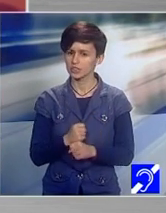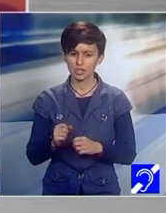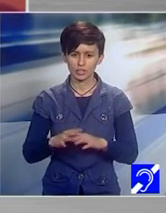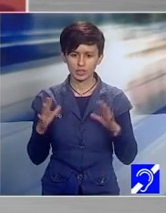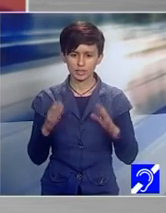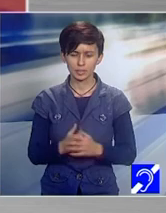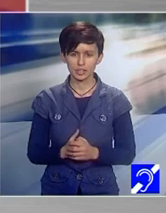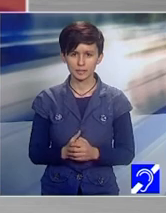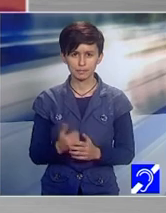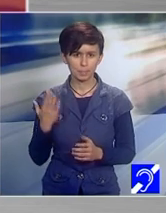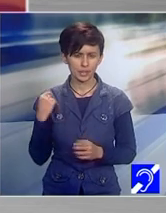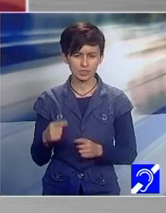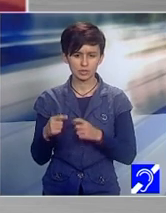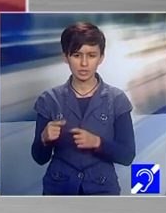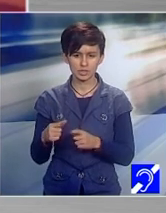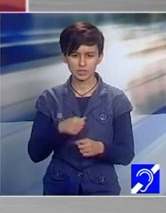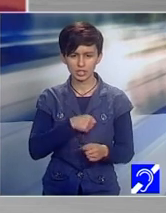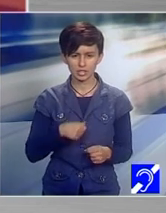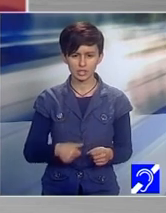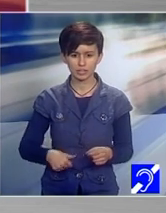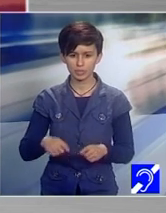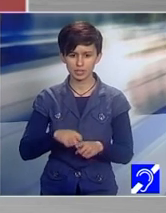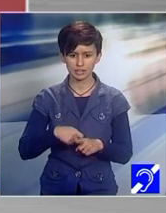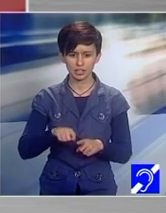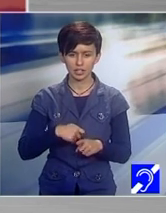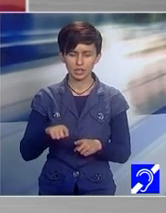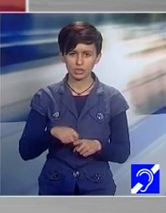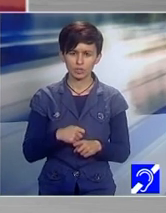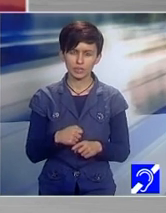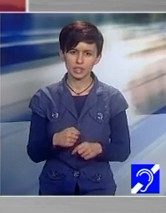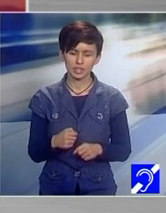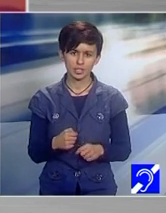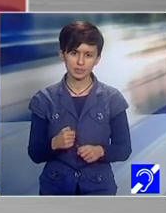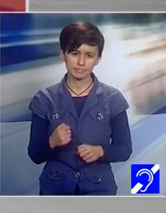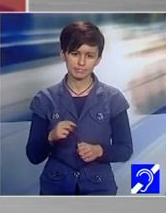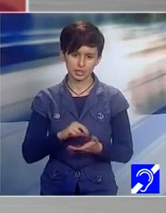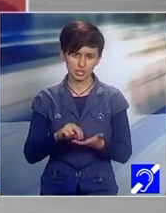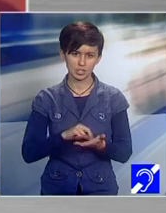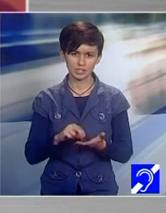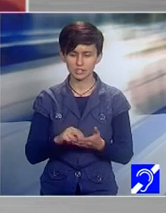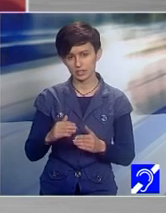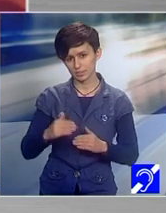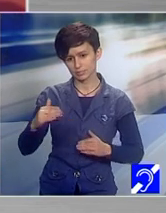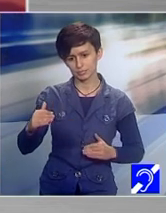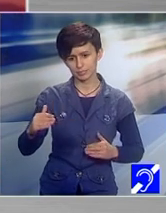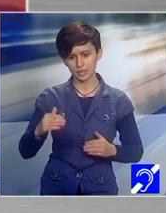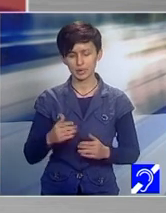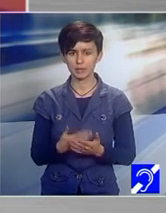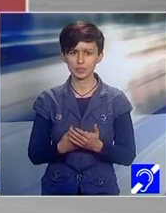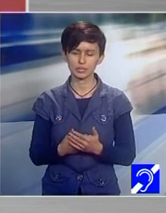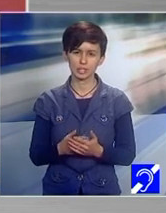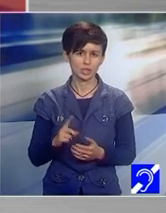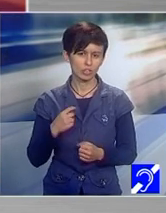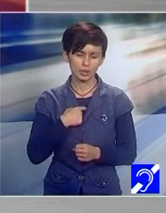fost cu cele de operație în reparație, renovare, ca să spun așa, sigur că lista s-a lungit, pentru că în loc să facem 3-4